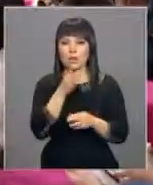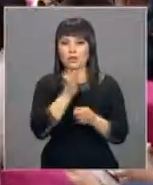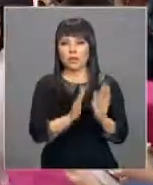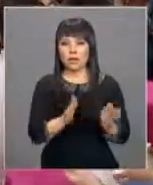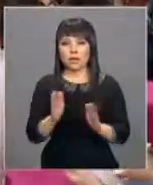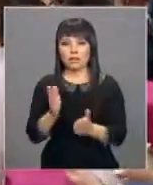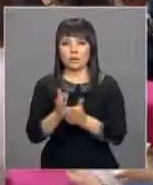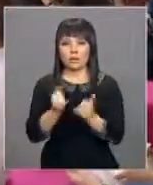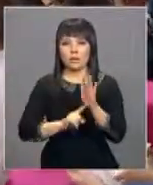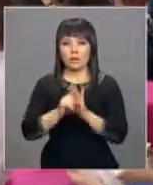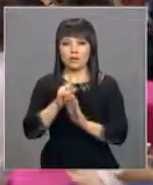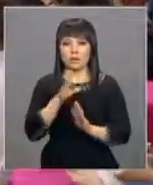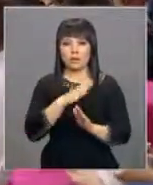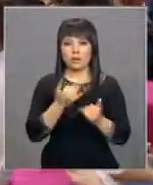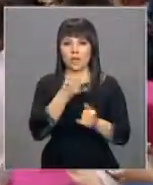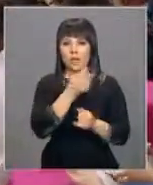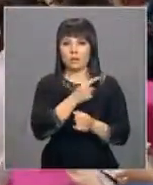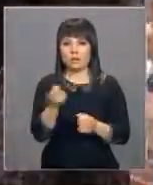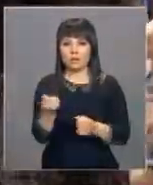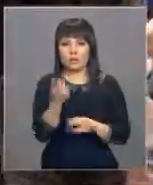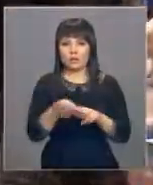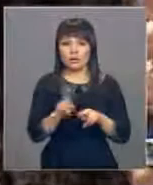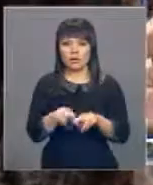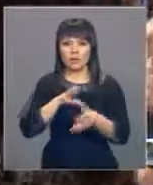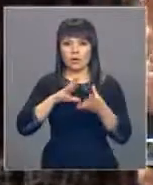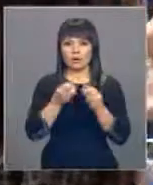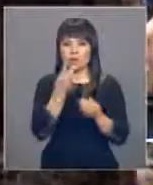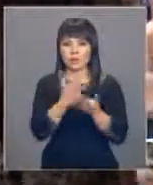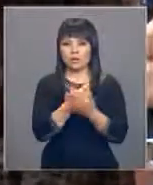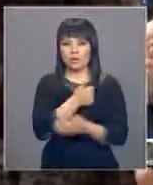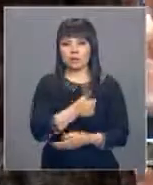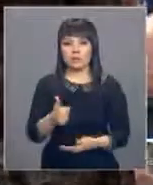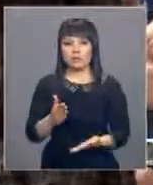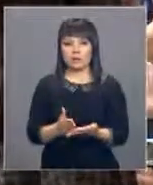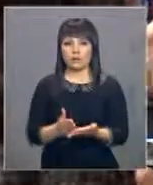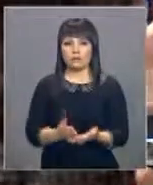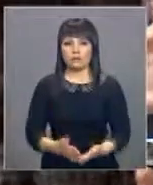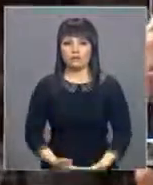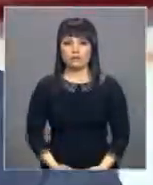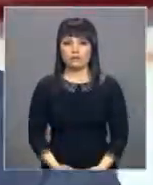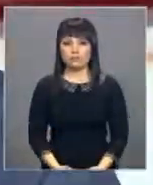Бағдарламаның басталғанына азғана уақыт өтсе де нәтижесі жоқ емес.